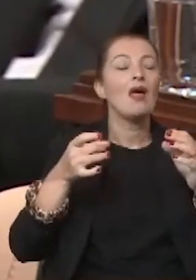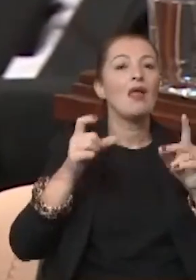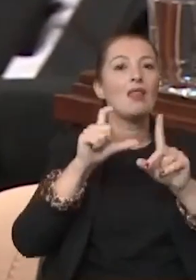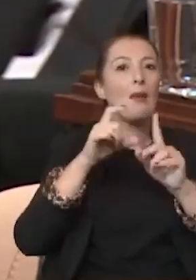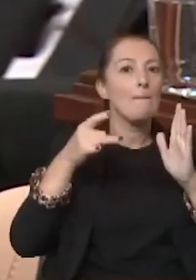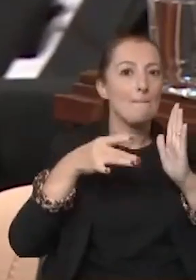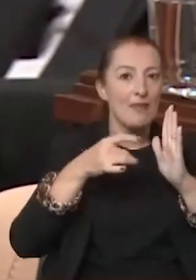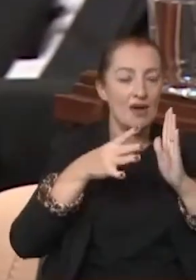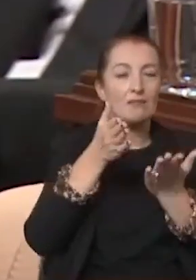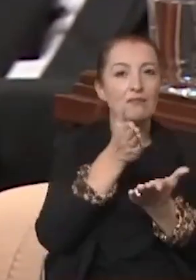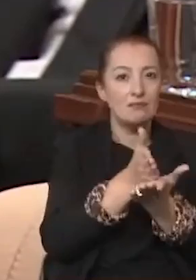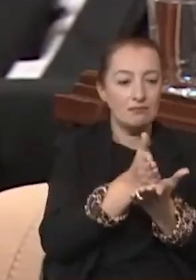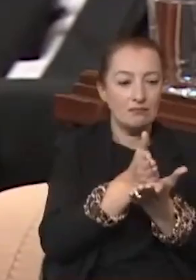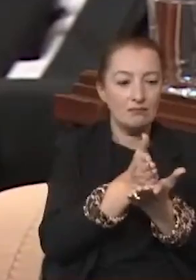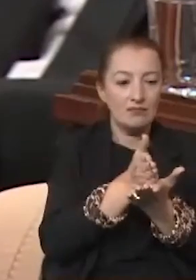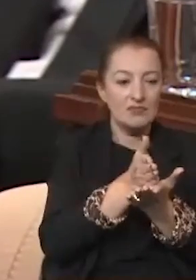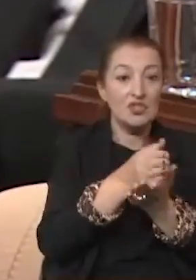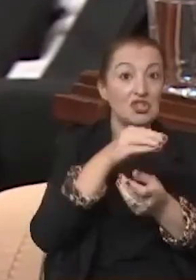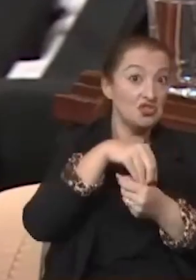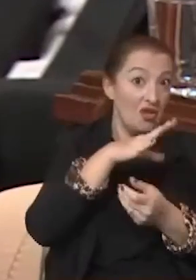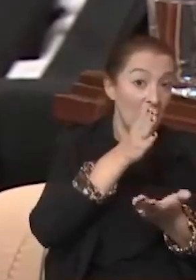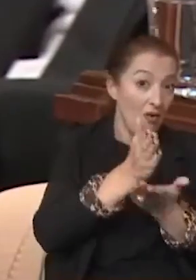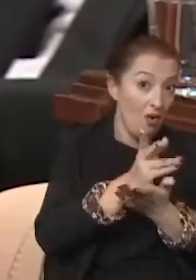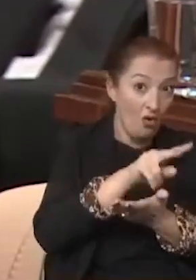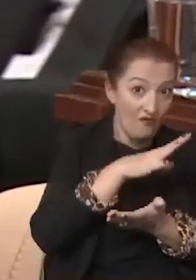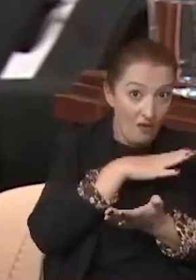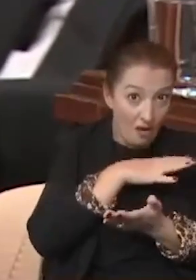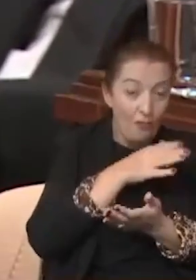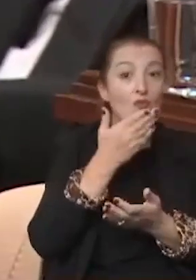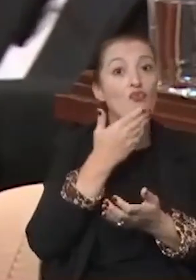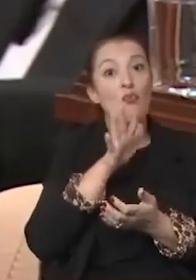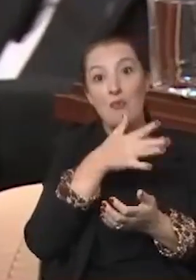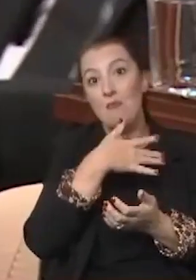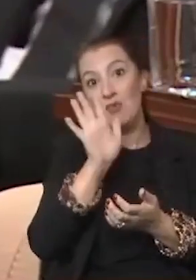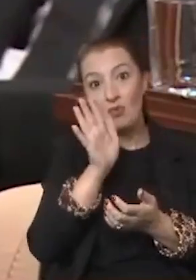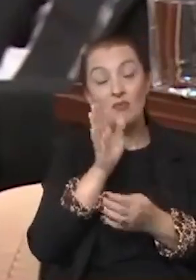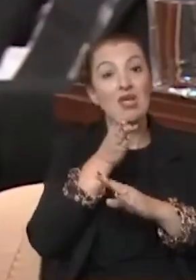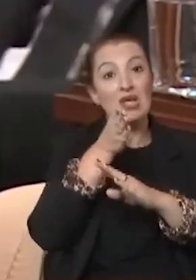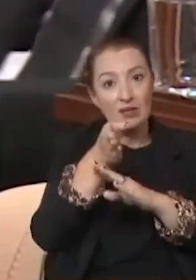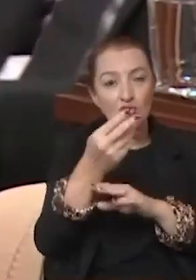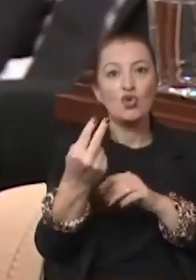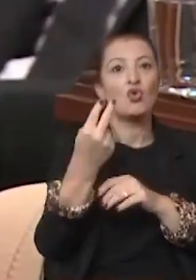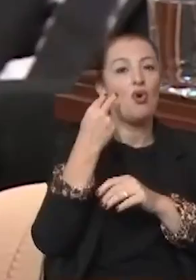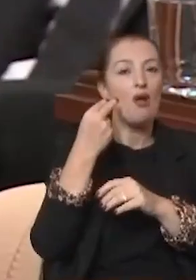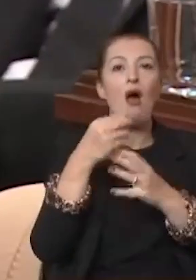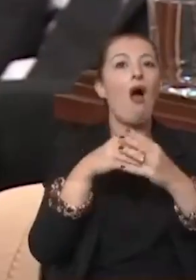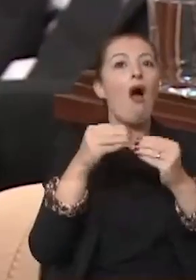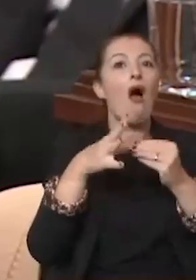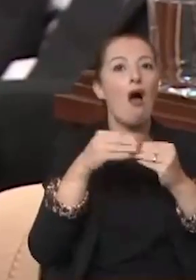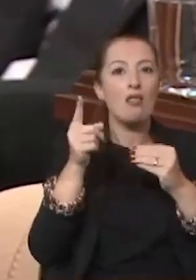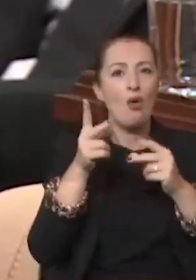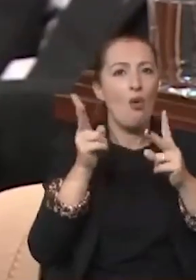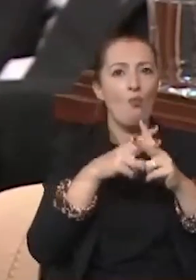cenaze için, içinde cenaze vardı yoktu o da belirsiz, gitmiş ve dönüş yolunda Adana'da narkotik polisler